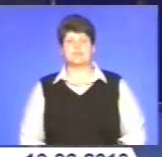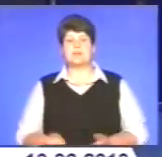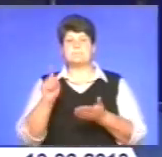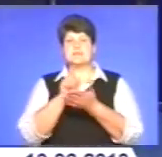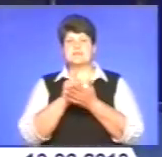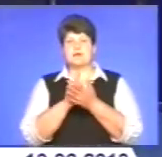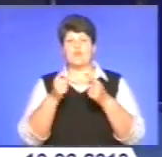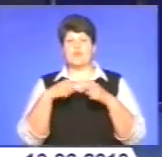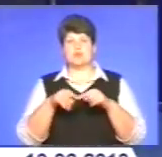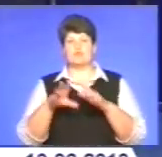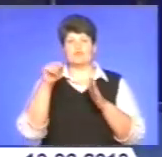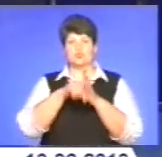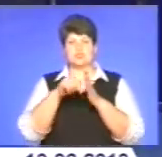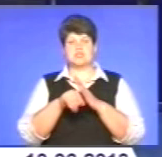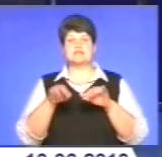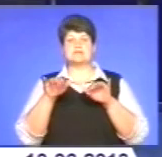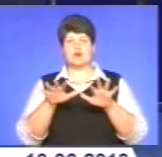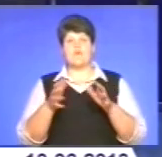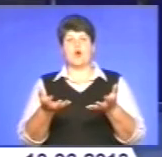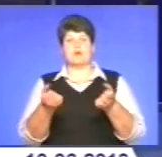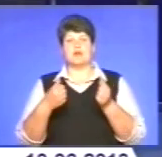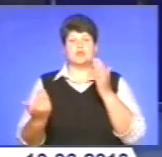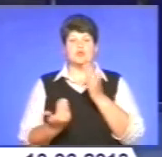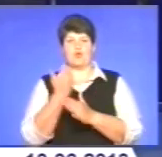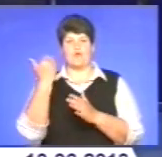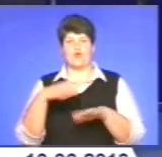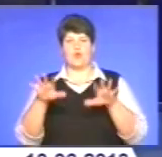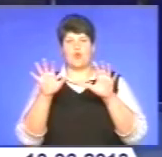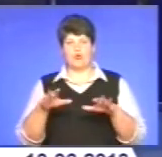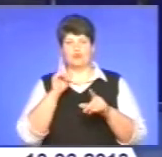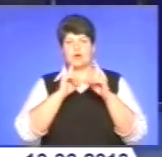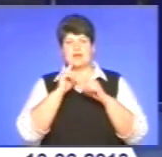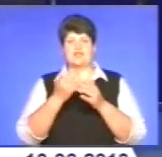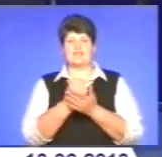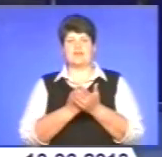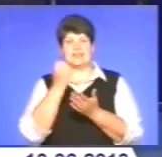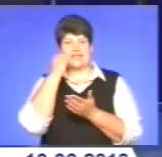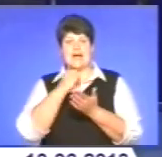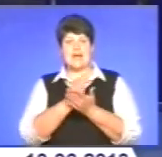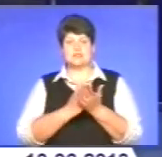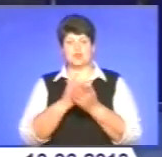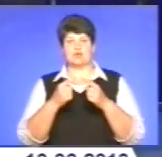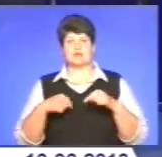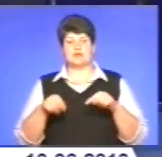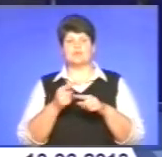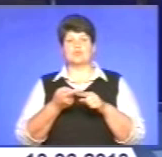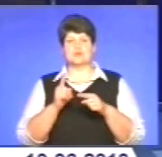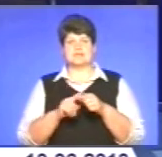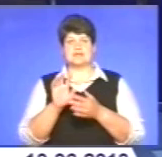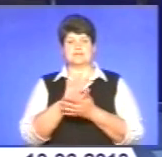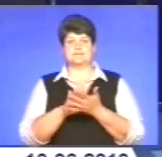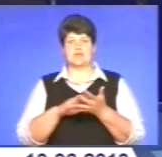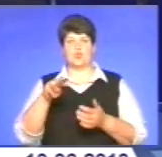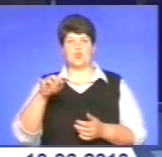Пенсіонери органів внутрішніх справ обрали нового голову Ради ветеранської організації. Про це у сюжеті сектору зв'язків з громадськістю у